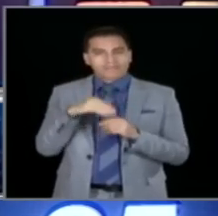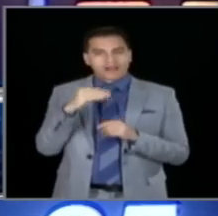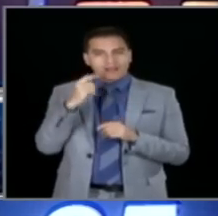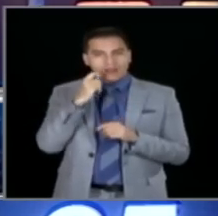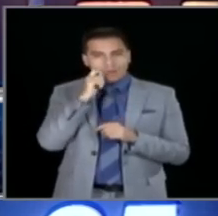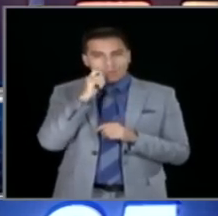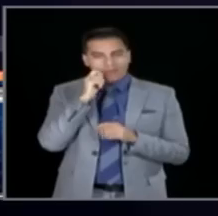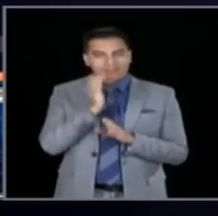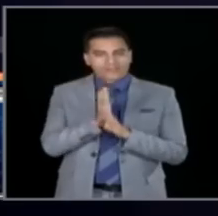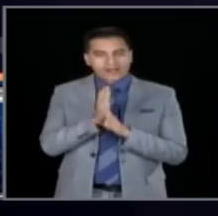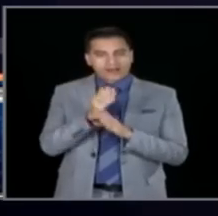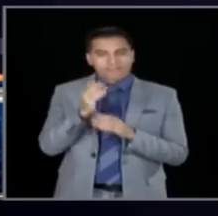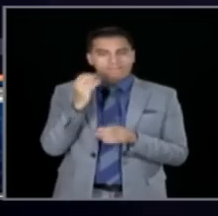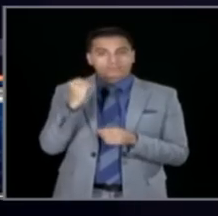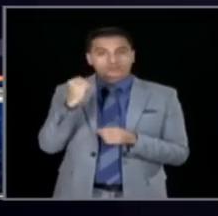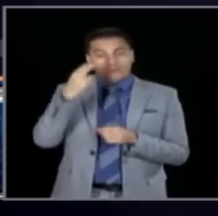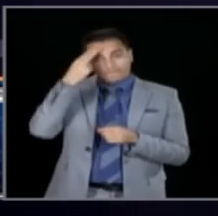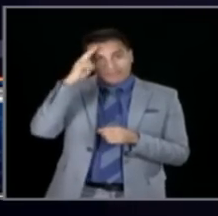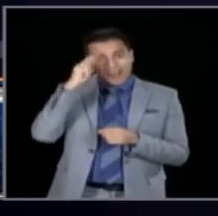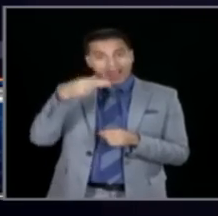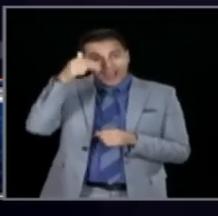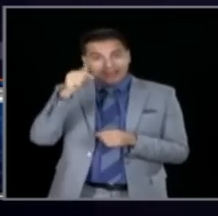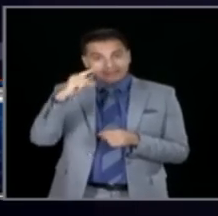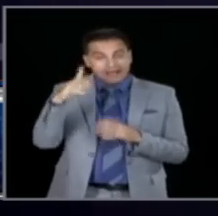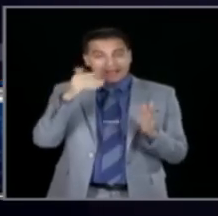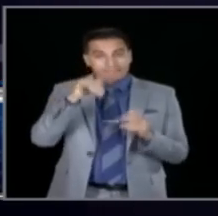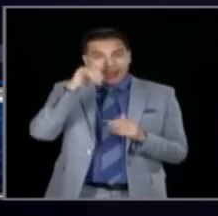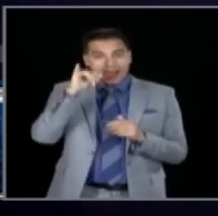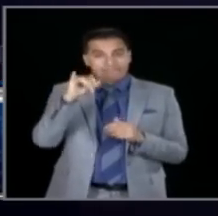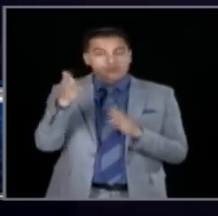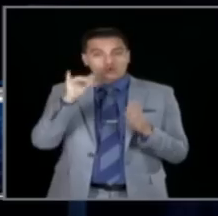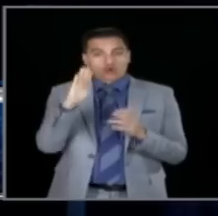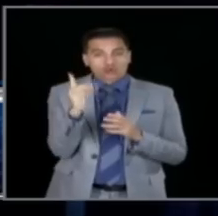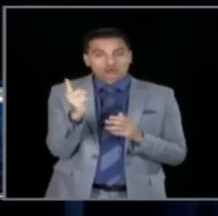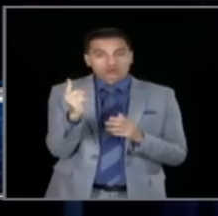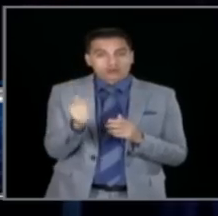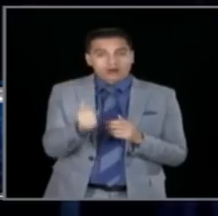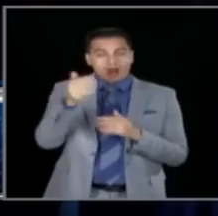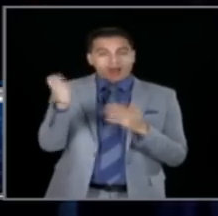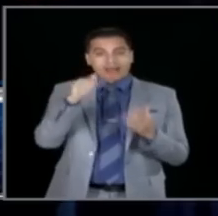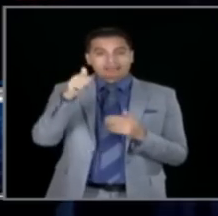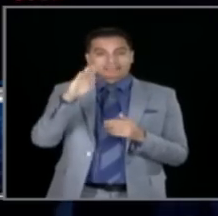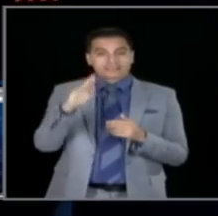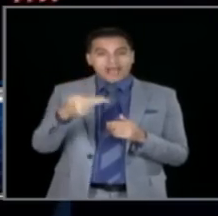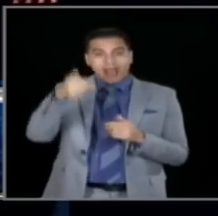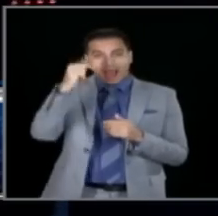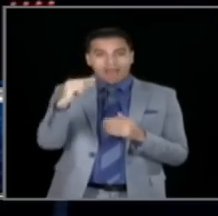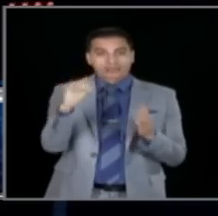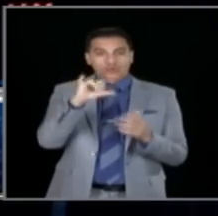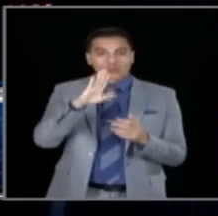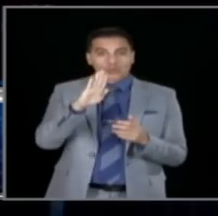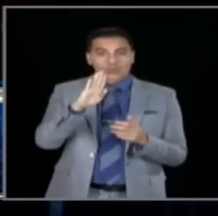بطولة عادل إمام، يسرى، إسعاد يونس، حسين الشربيني، وصلاح نظمي.